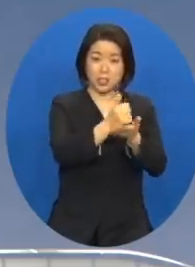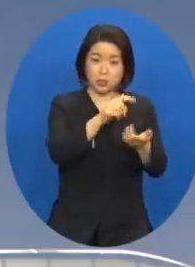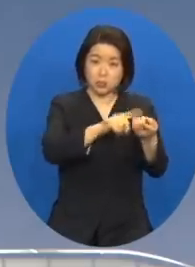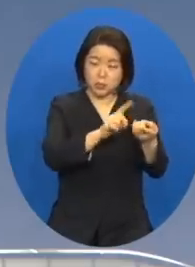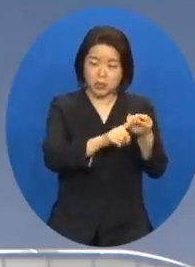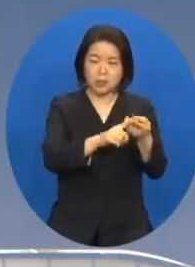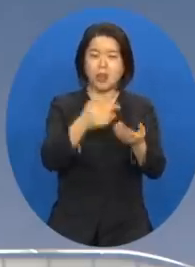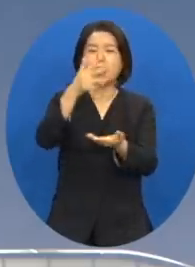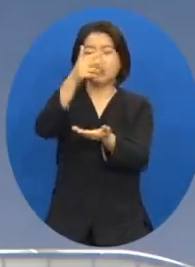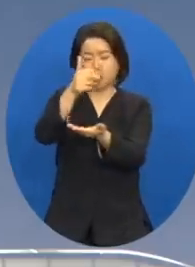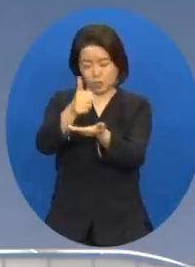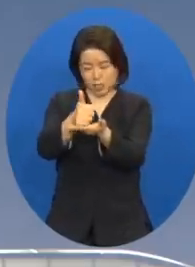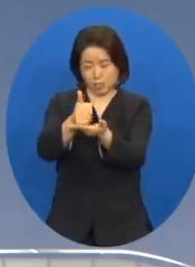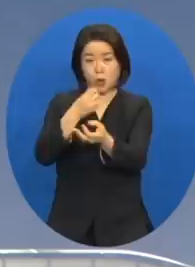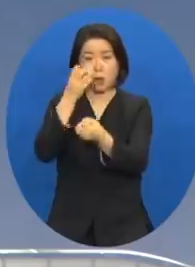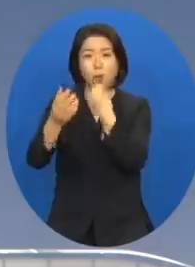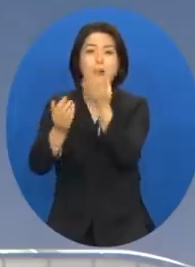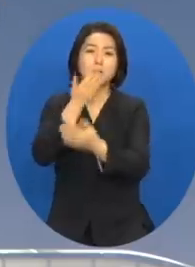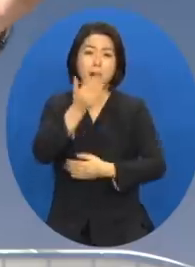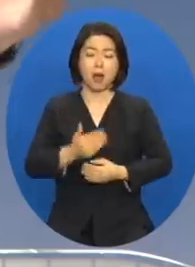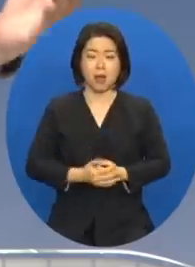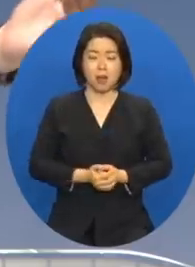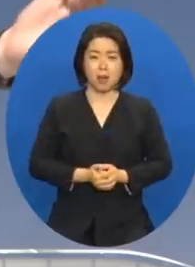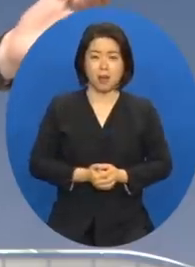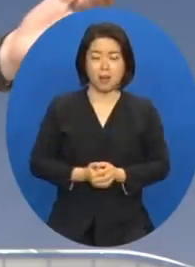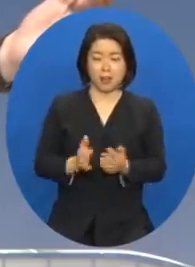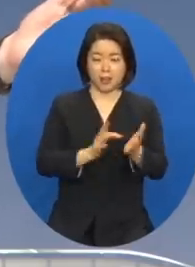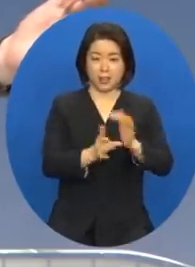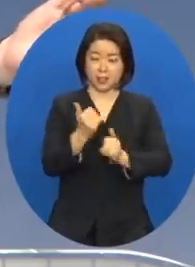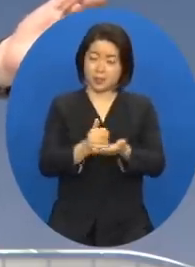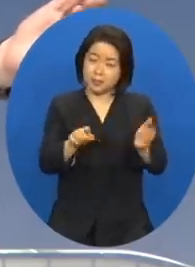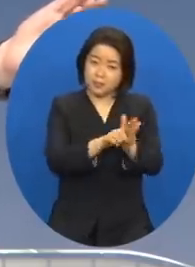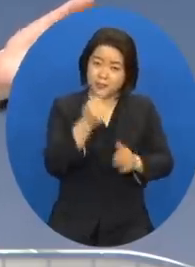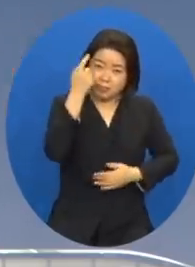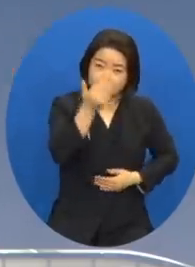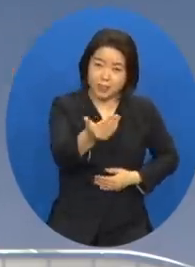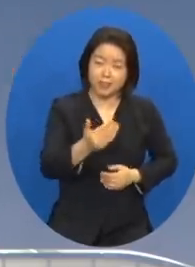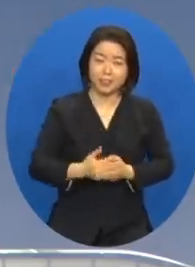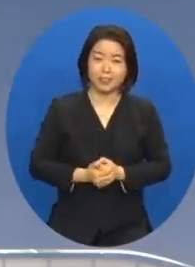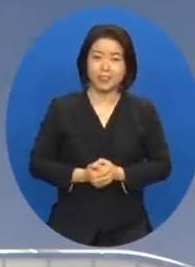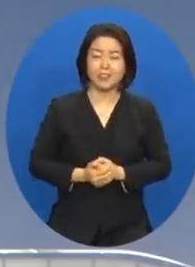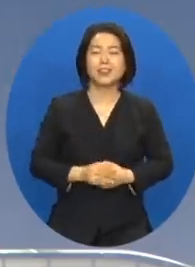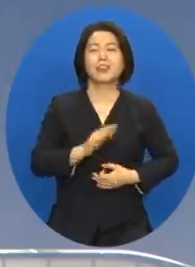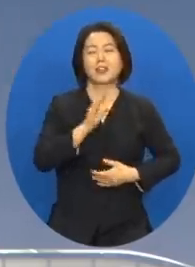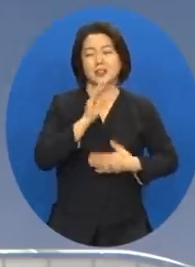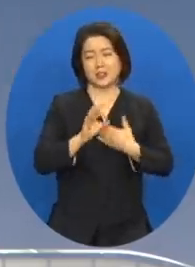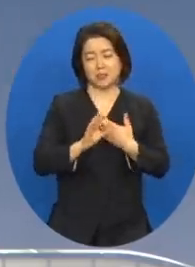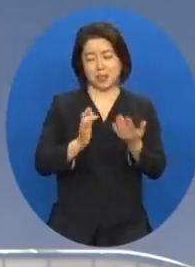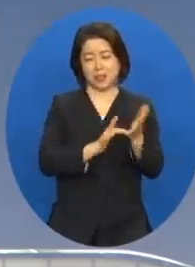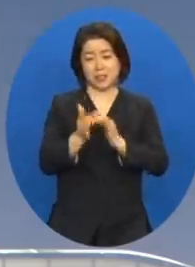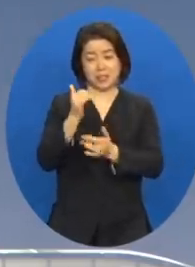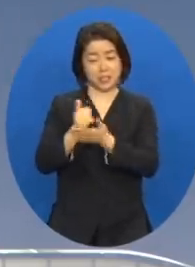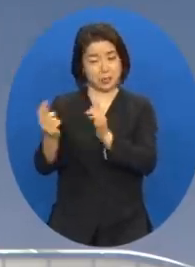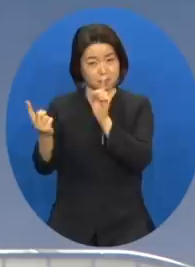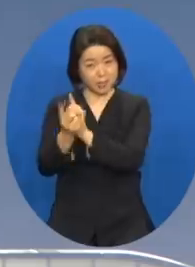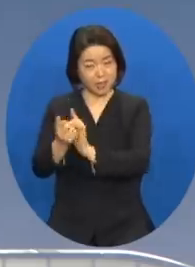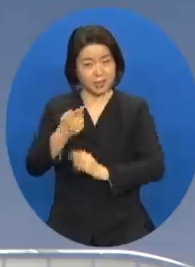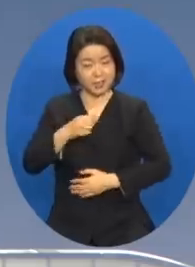고백하게 되는 겁니다. 여러분 예수님을 믿으십니까? 그러면 예수님을 만나는